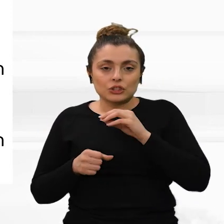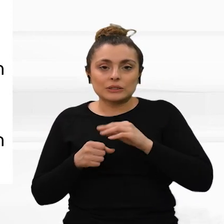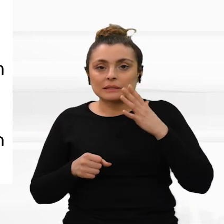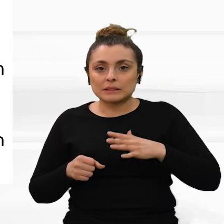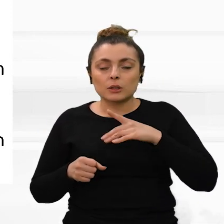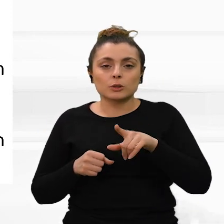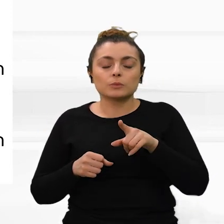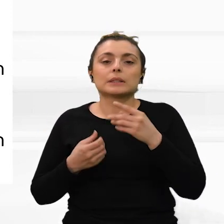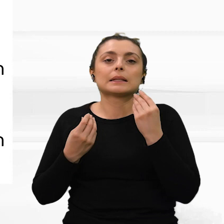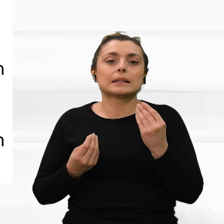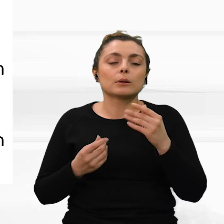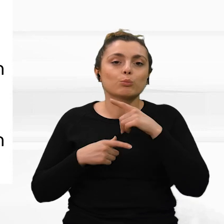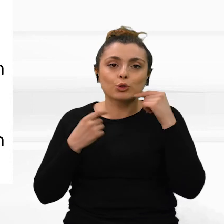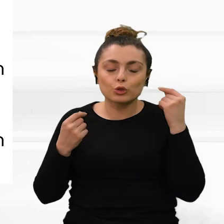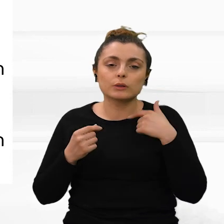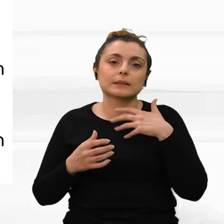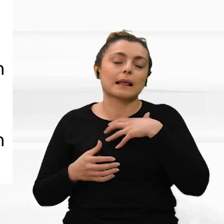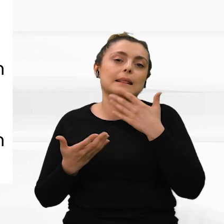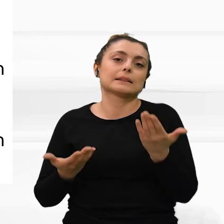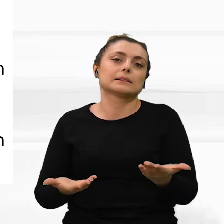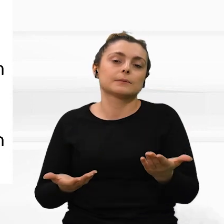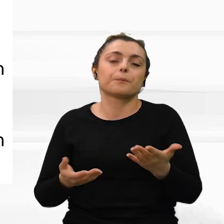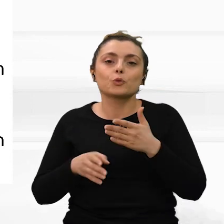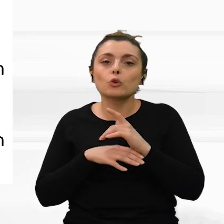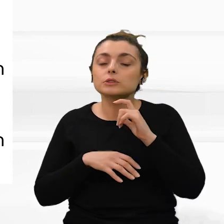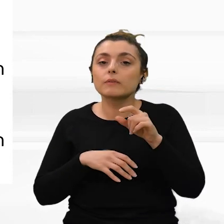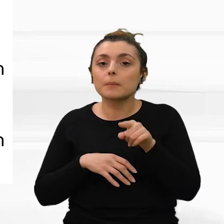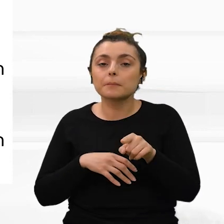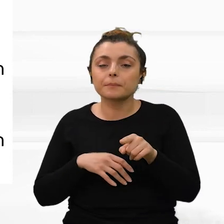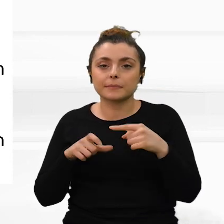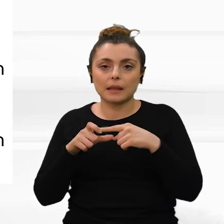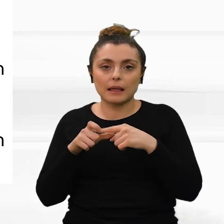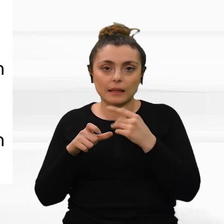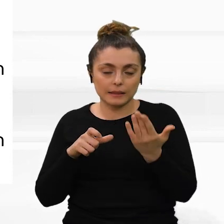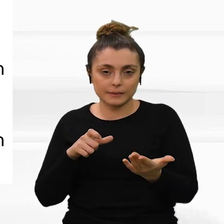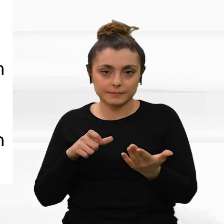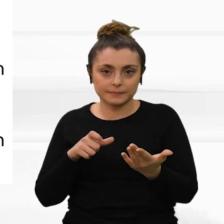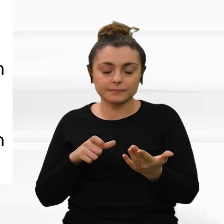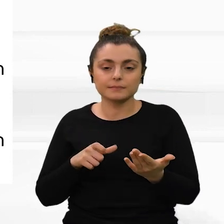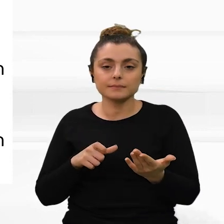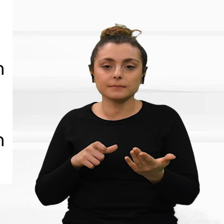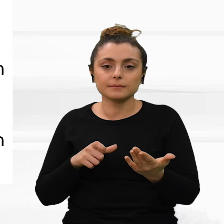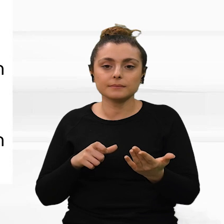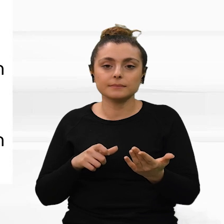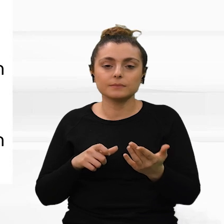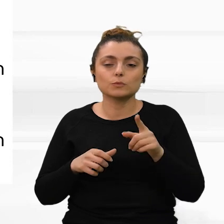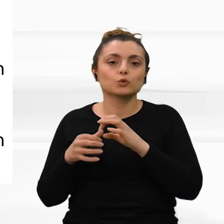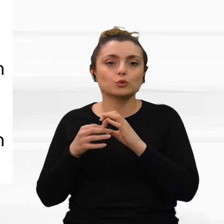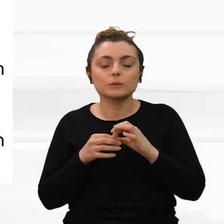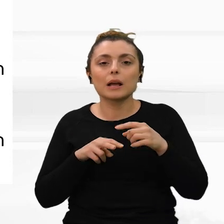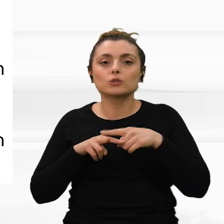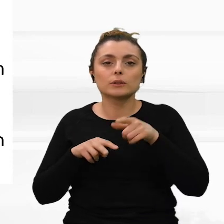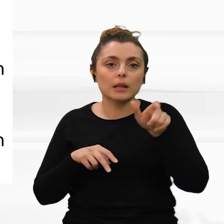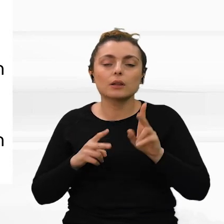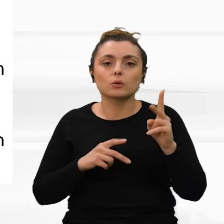kendisi için istediği bu nihai Mutluluğun ta kendisidir Doğru cevabı mı Zen seçeneğidir Bu